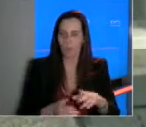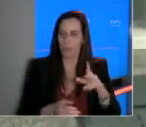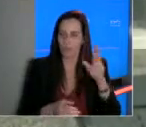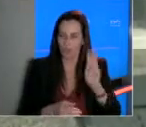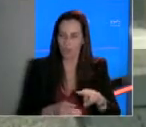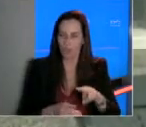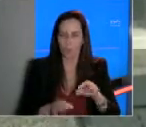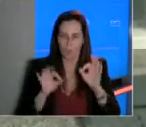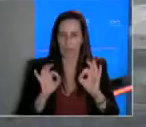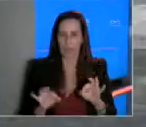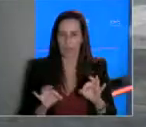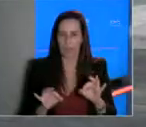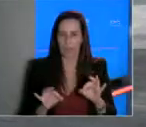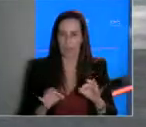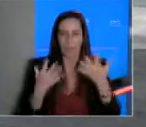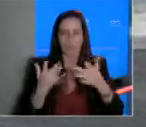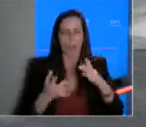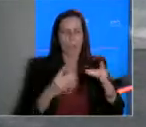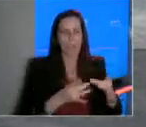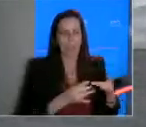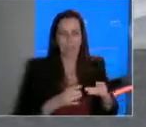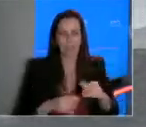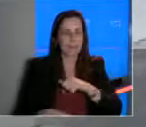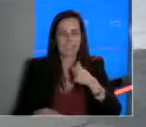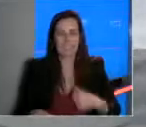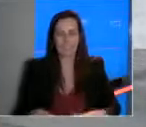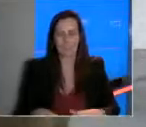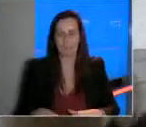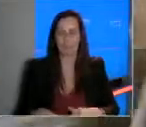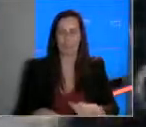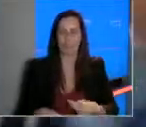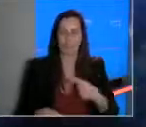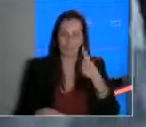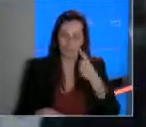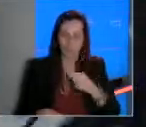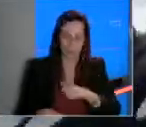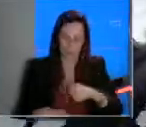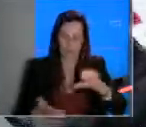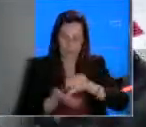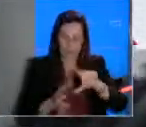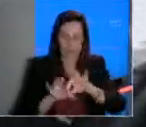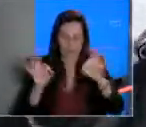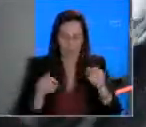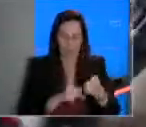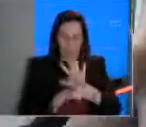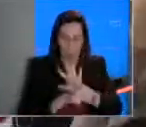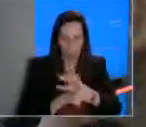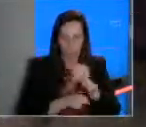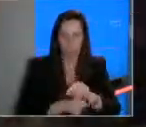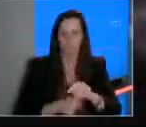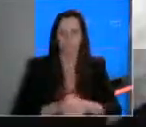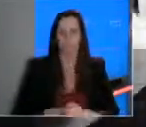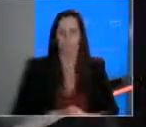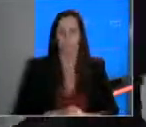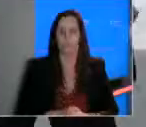יש בהחלט במספר הנדבקים בסין, קודם כל, אם אנחנו מסתכלים על הוהאן, העיר שבה הכל